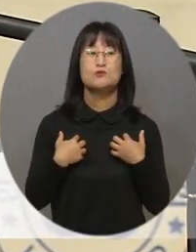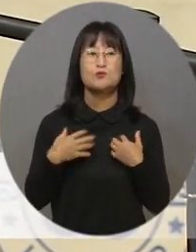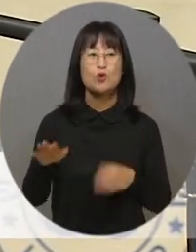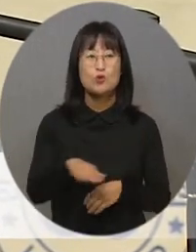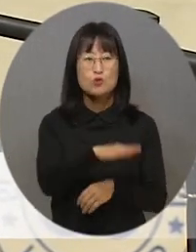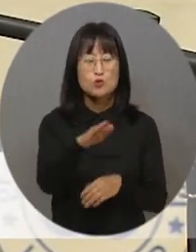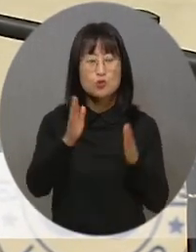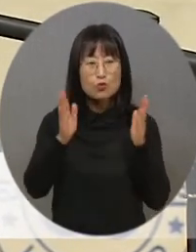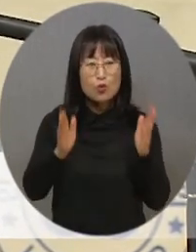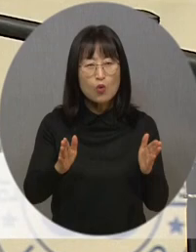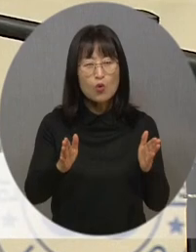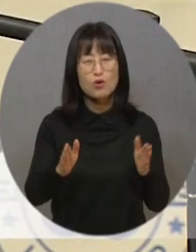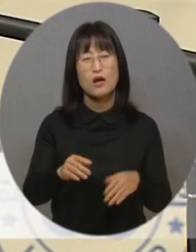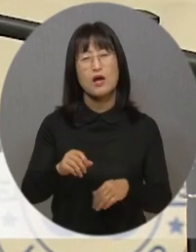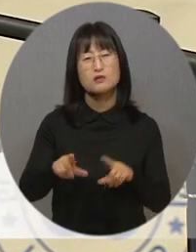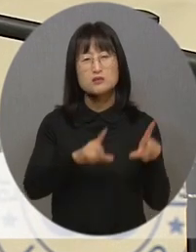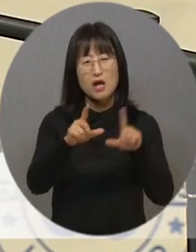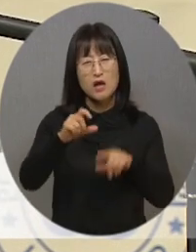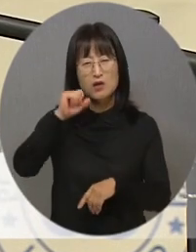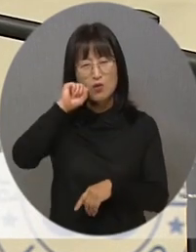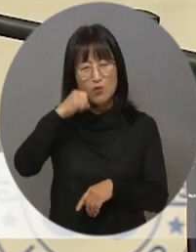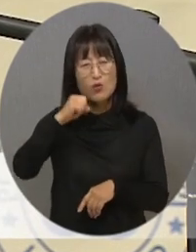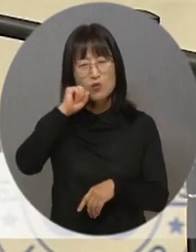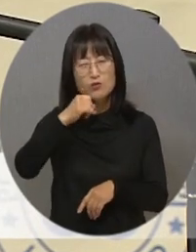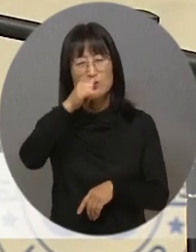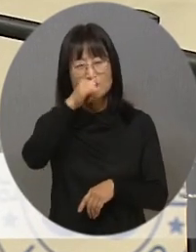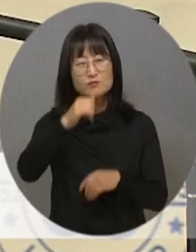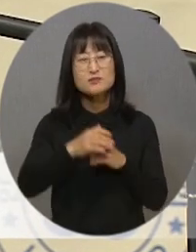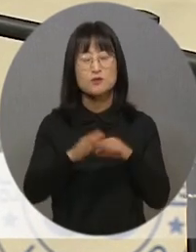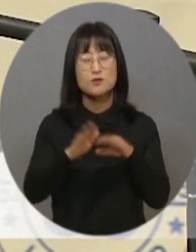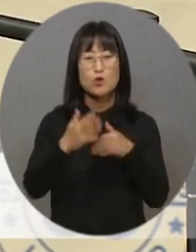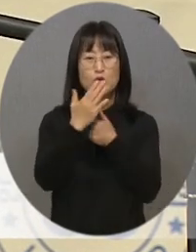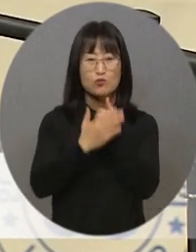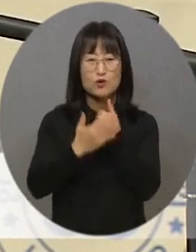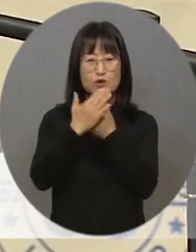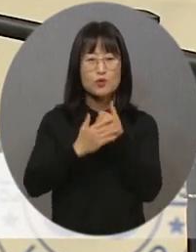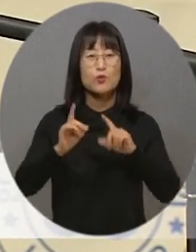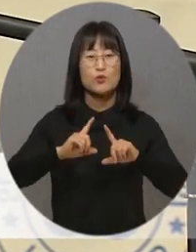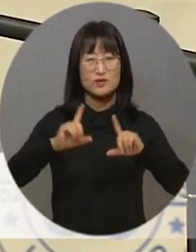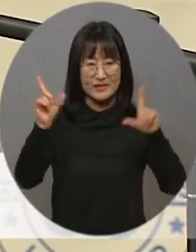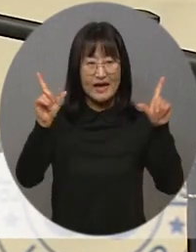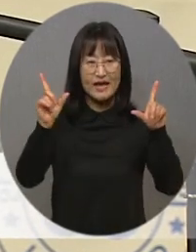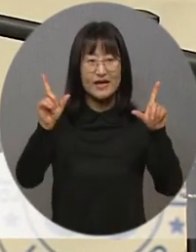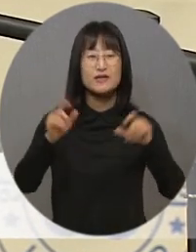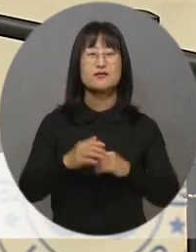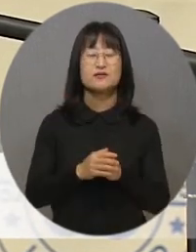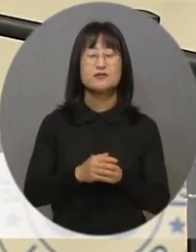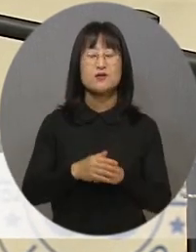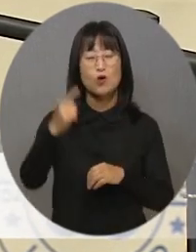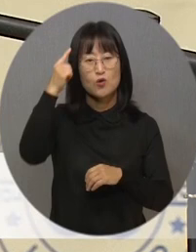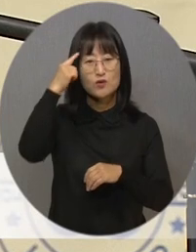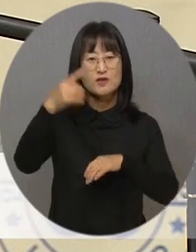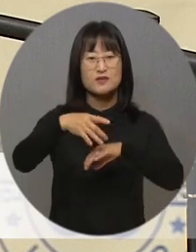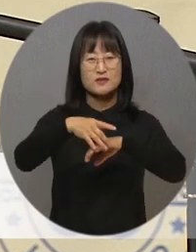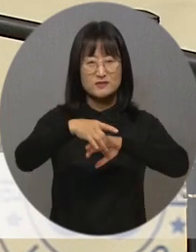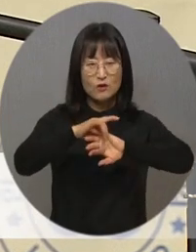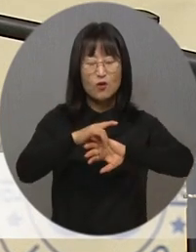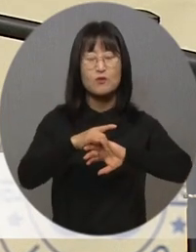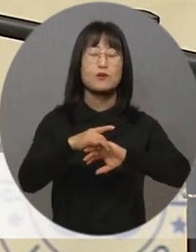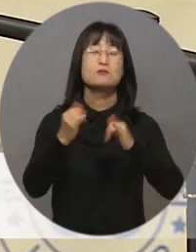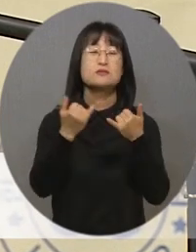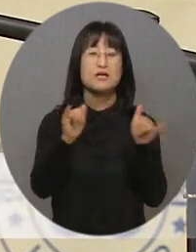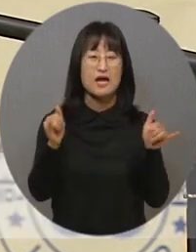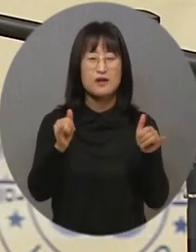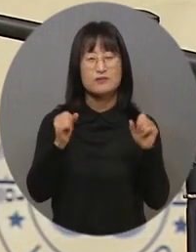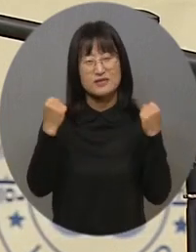우리들 그동안 얼마나 어려웠습니까? 우리 오늘 위로가 되는 날이고 오늘 우리 뇌성마비인들을 응원하는 그런